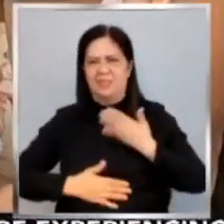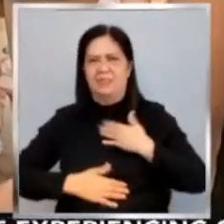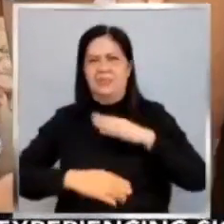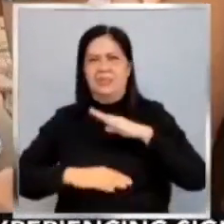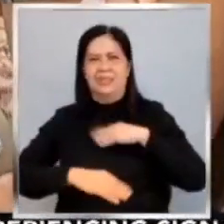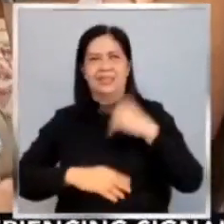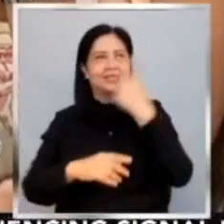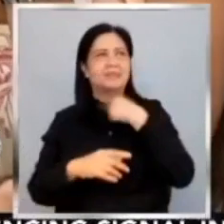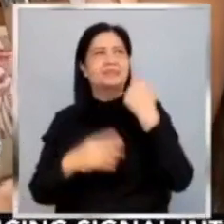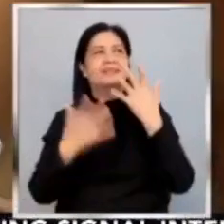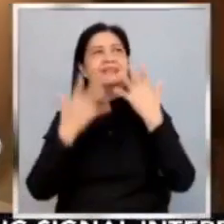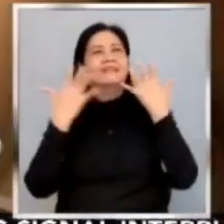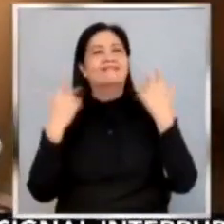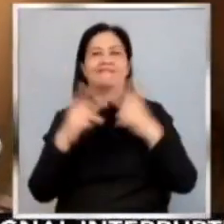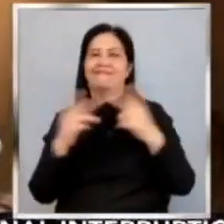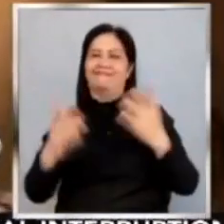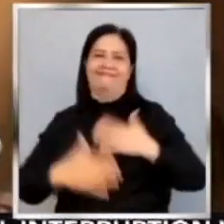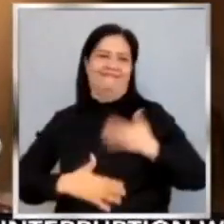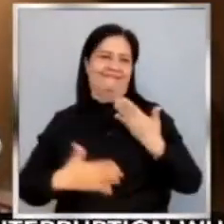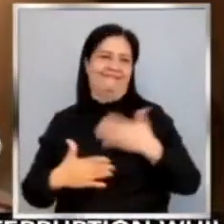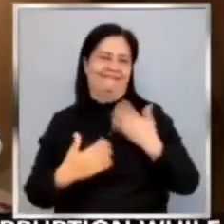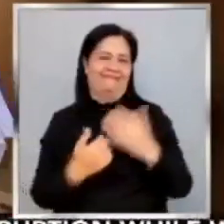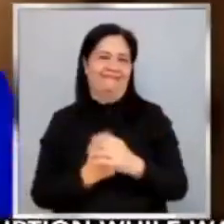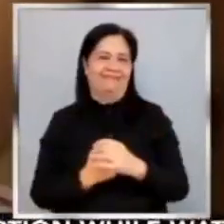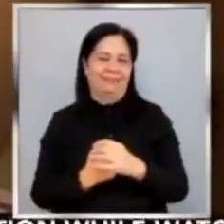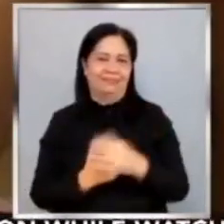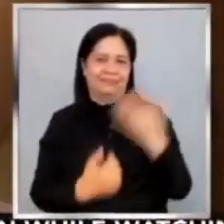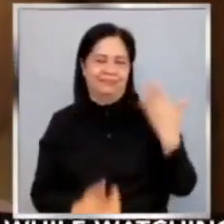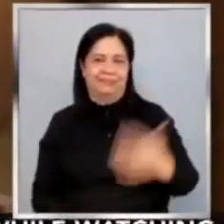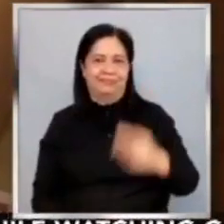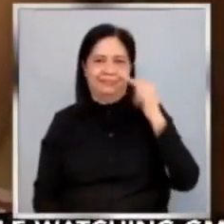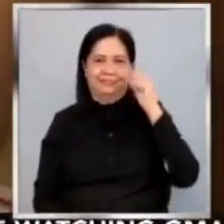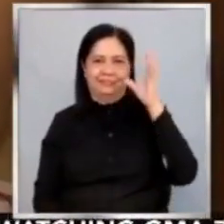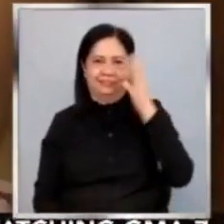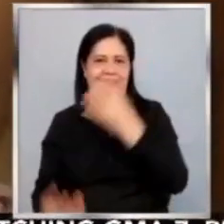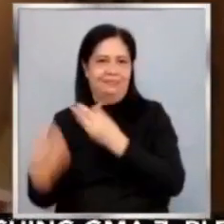na sobrang happy siya. Nelson Canlas, updated sa Showbiz Happenings.